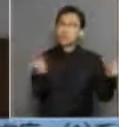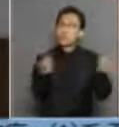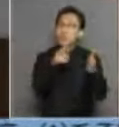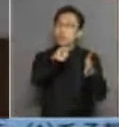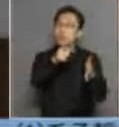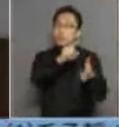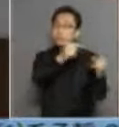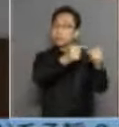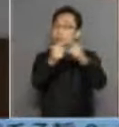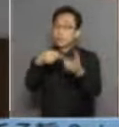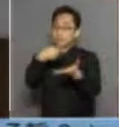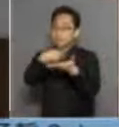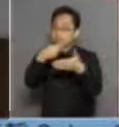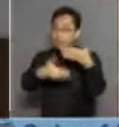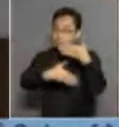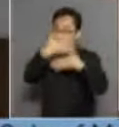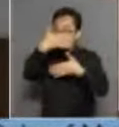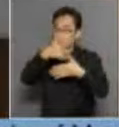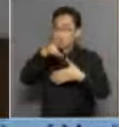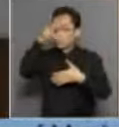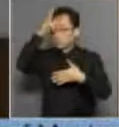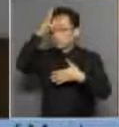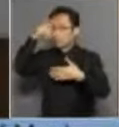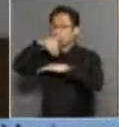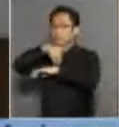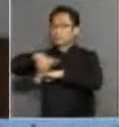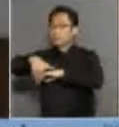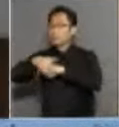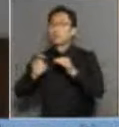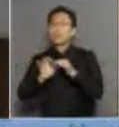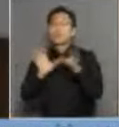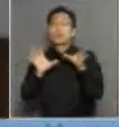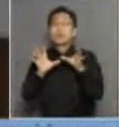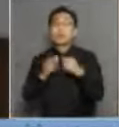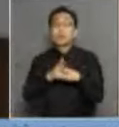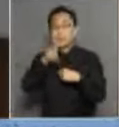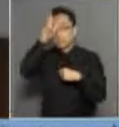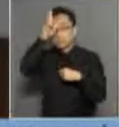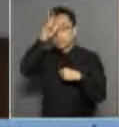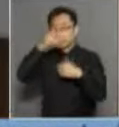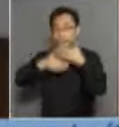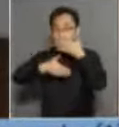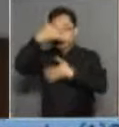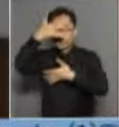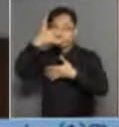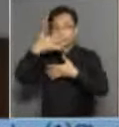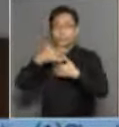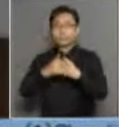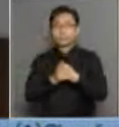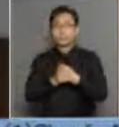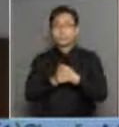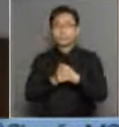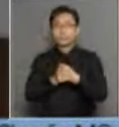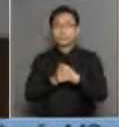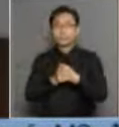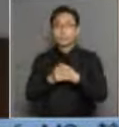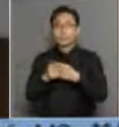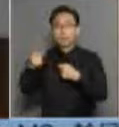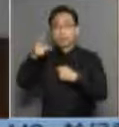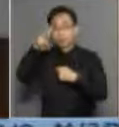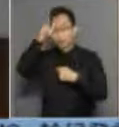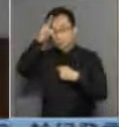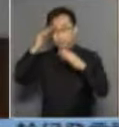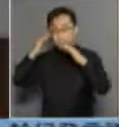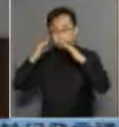並非政府政策目標，政府興建居屋造成樓市下滑，這個是運